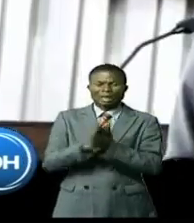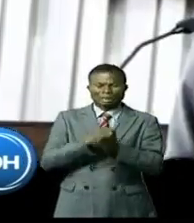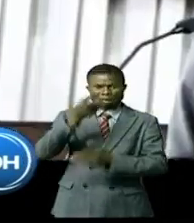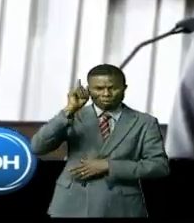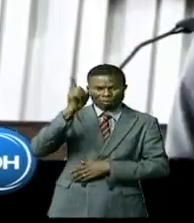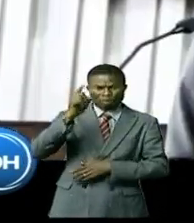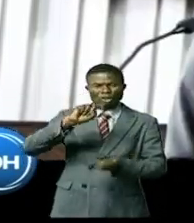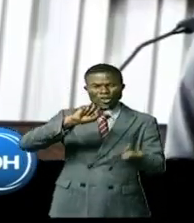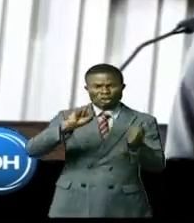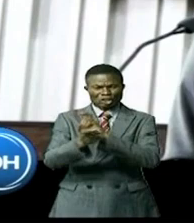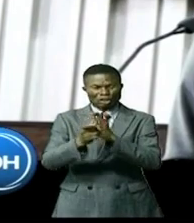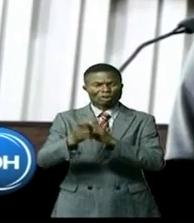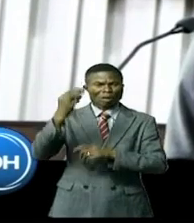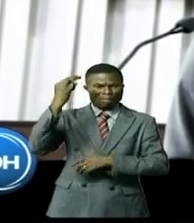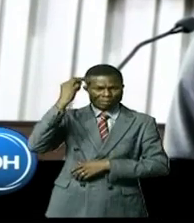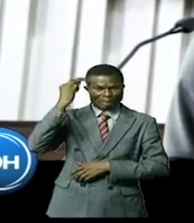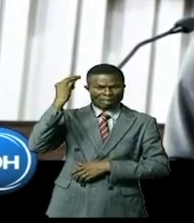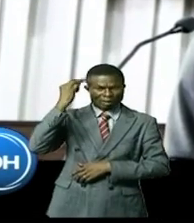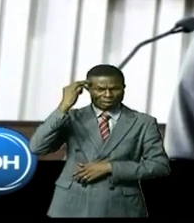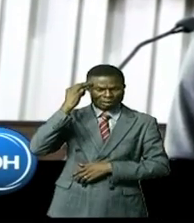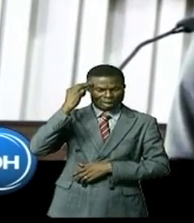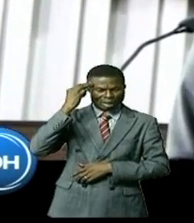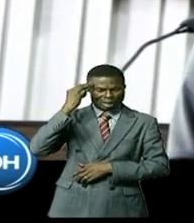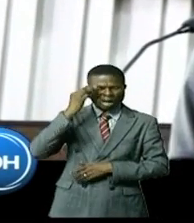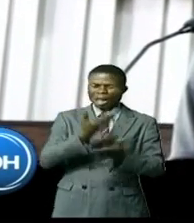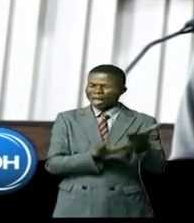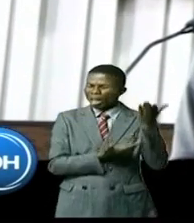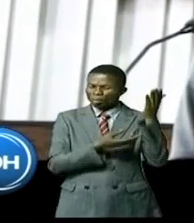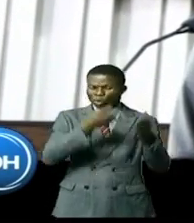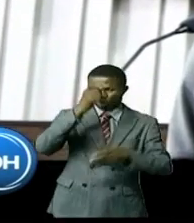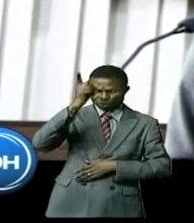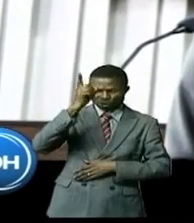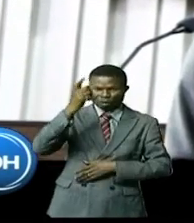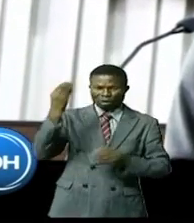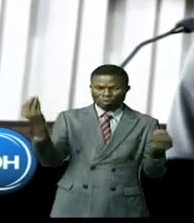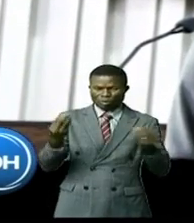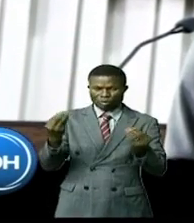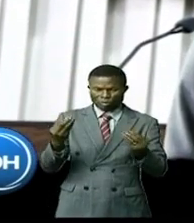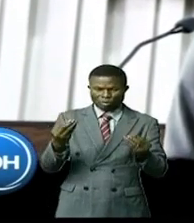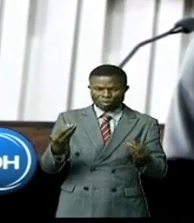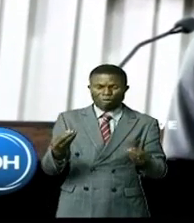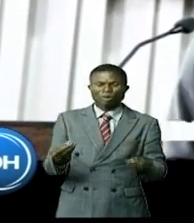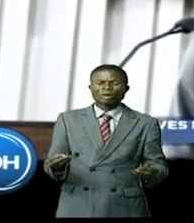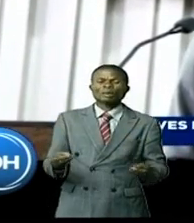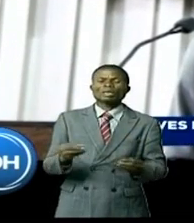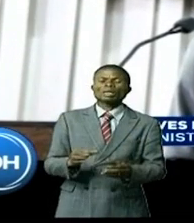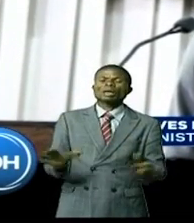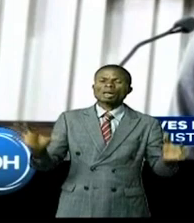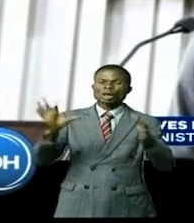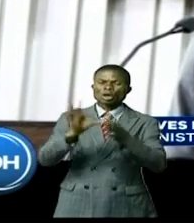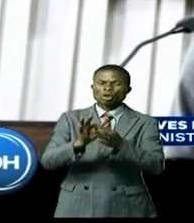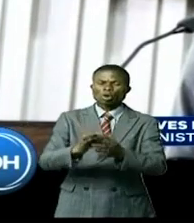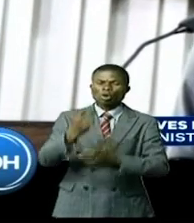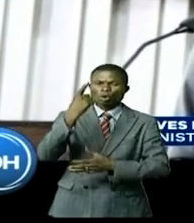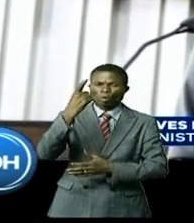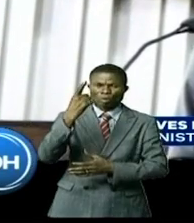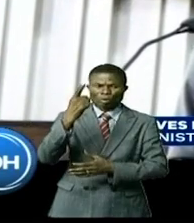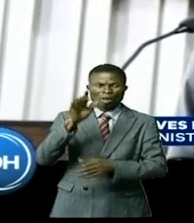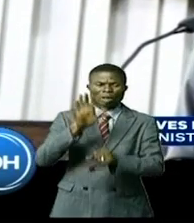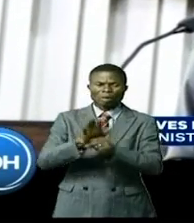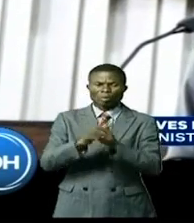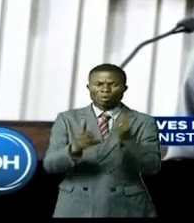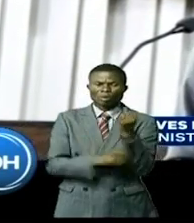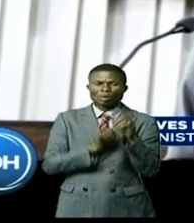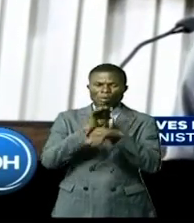du changement de mentalité une priorité en vue de consolider une dynamique d'adhésion massive